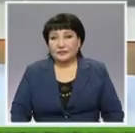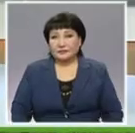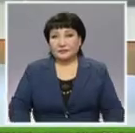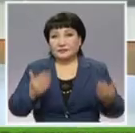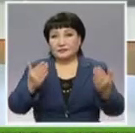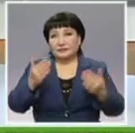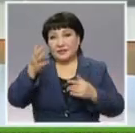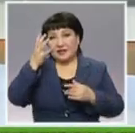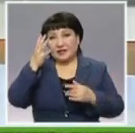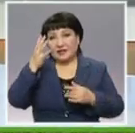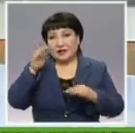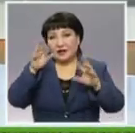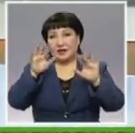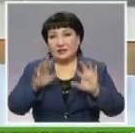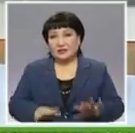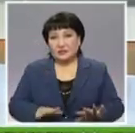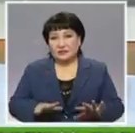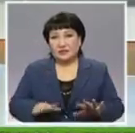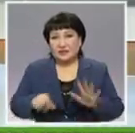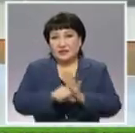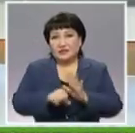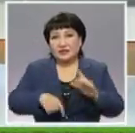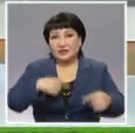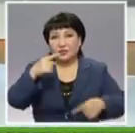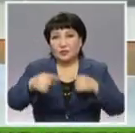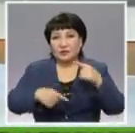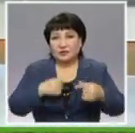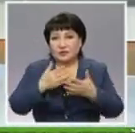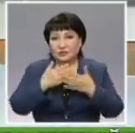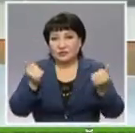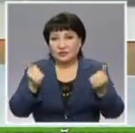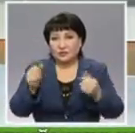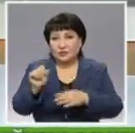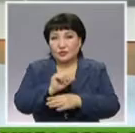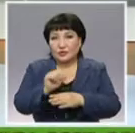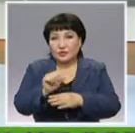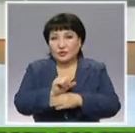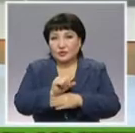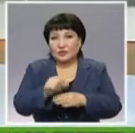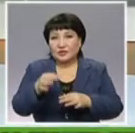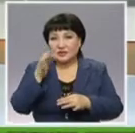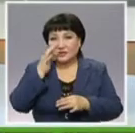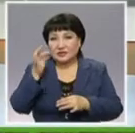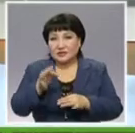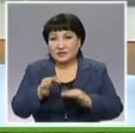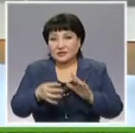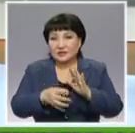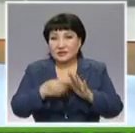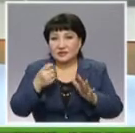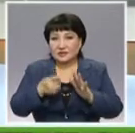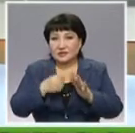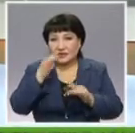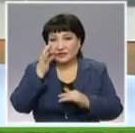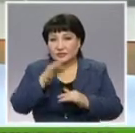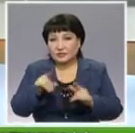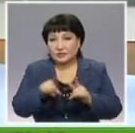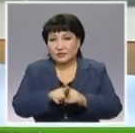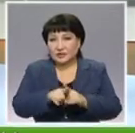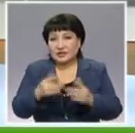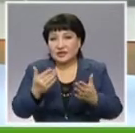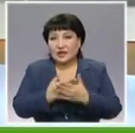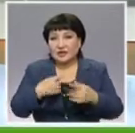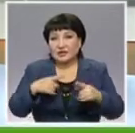Енді қар жауғанда қысқы дөңгелексіз жүрген көлік иелері жауапқа тартылмақ. Өйткені келер жылдың қаңтар айынан бастап жаңа